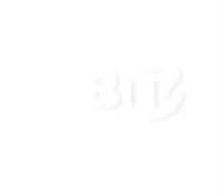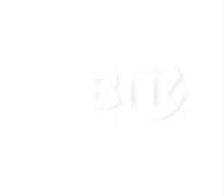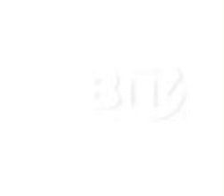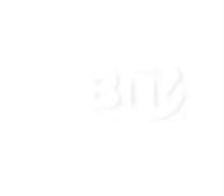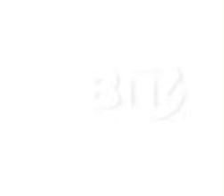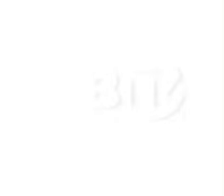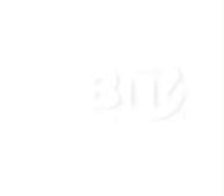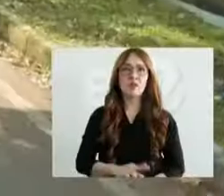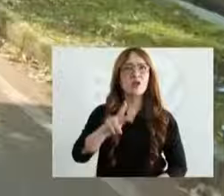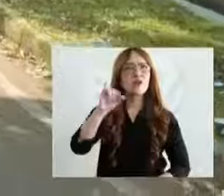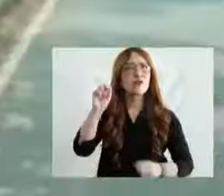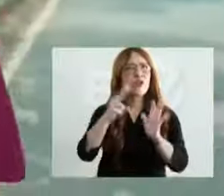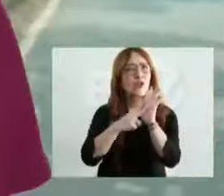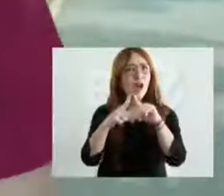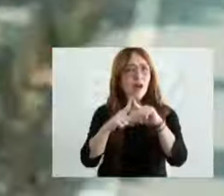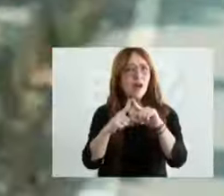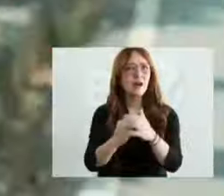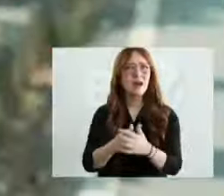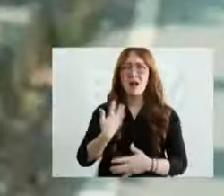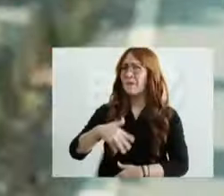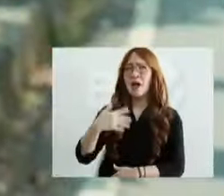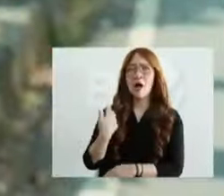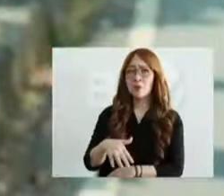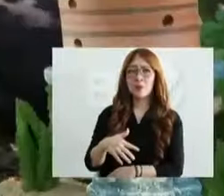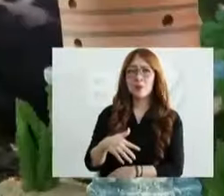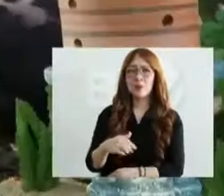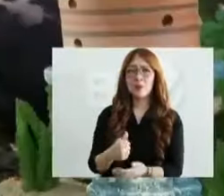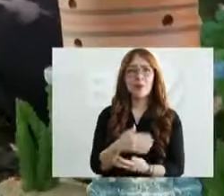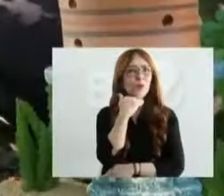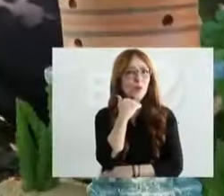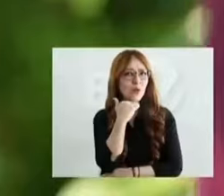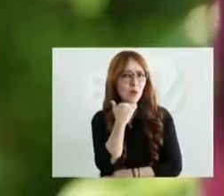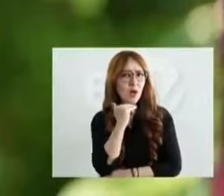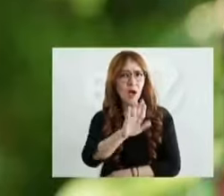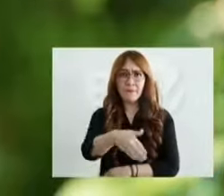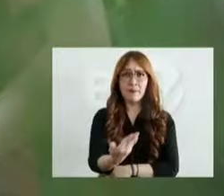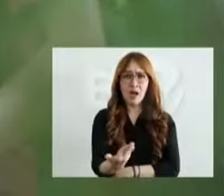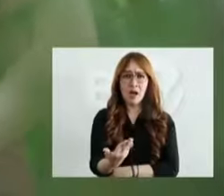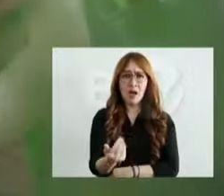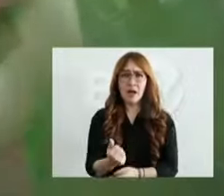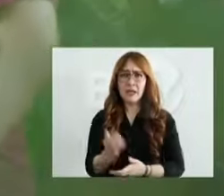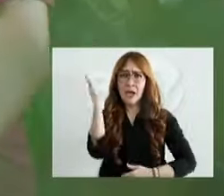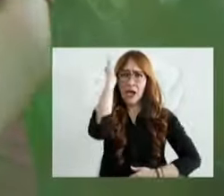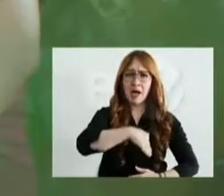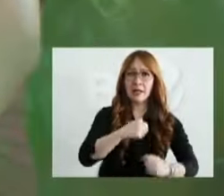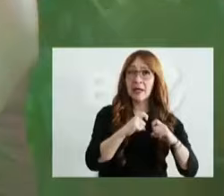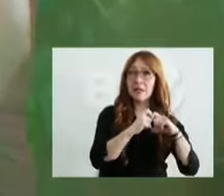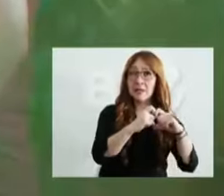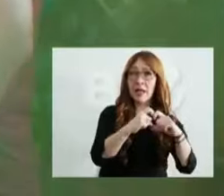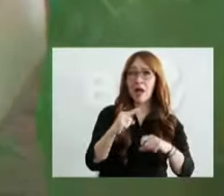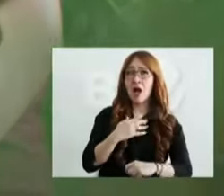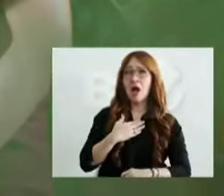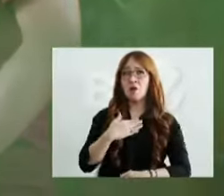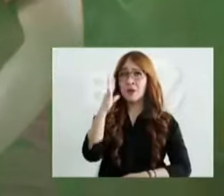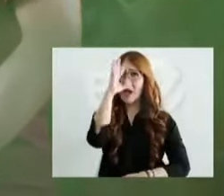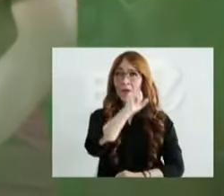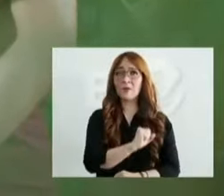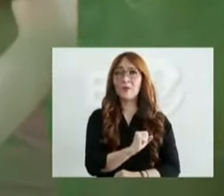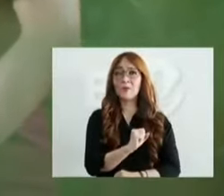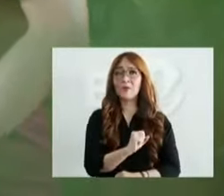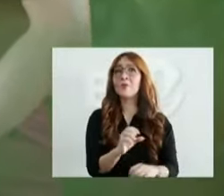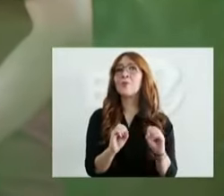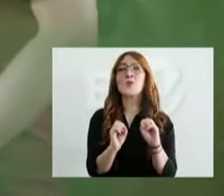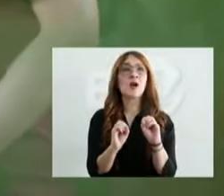Bu Fiona Aku gak mau tunggu dulu Fiona apa hari kasih sayang kalau itu mah aku juga